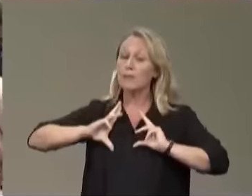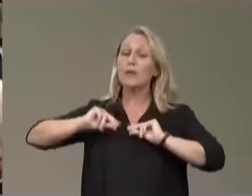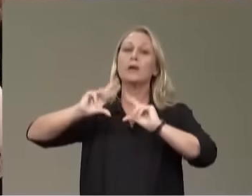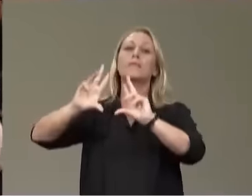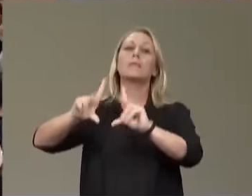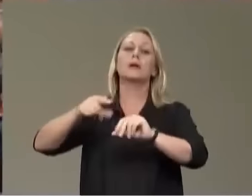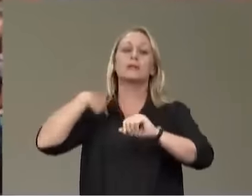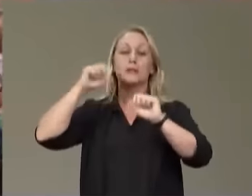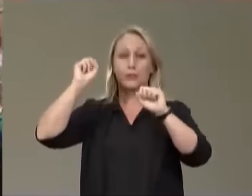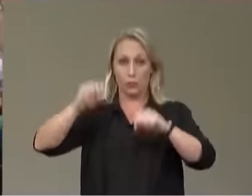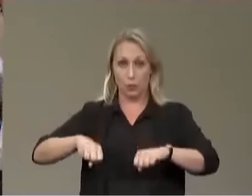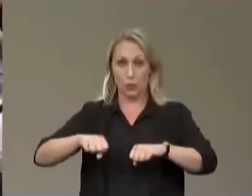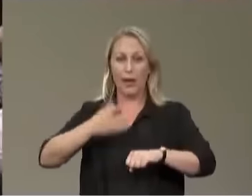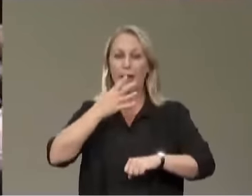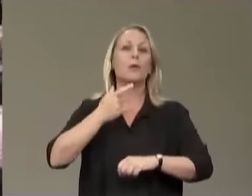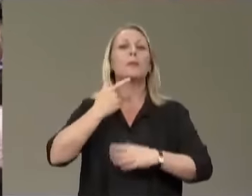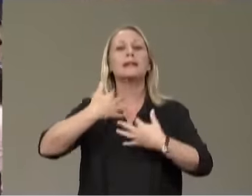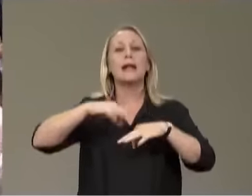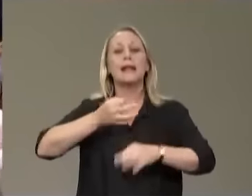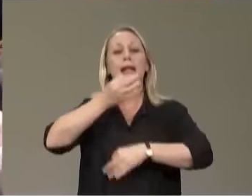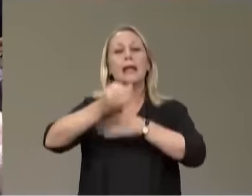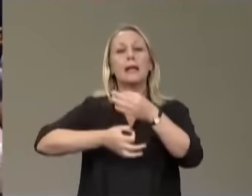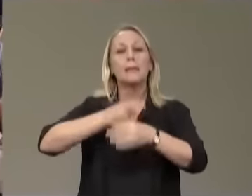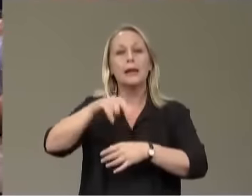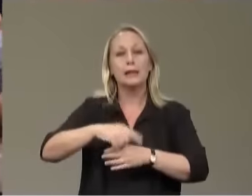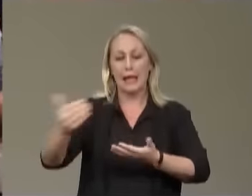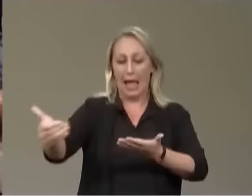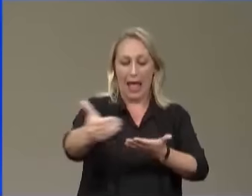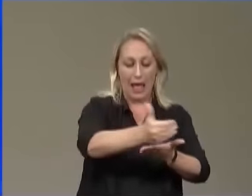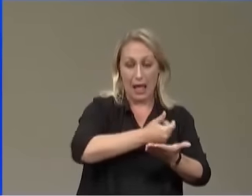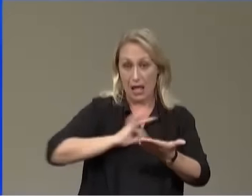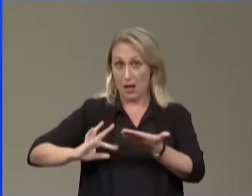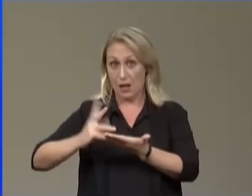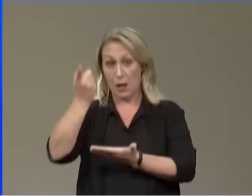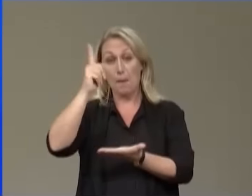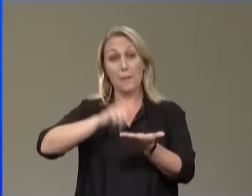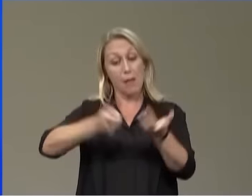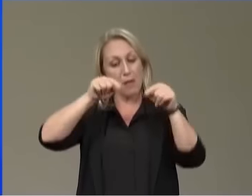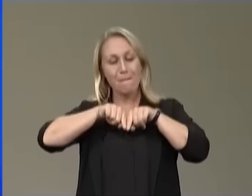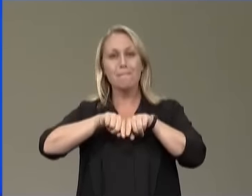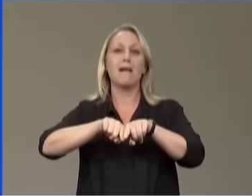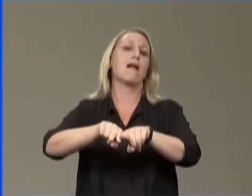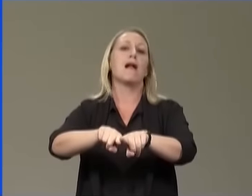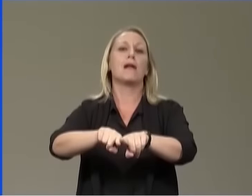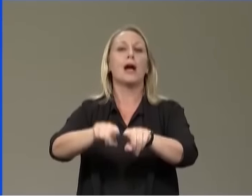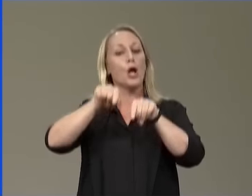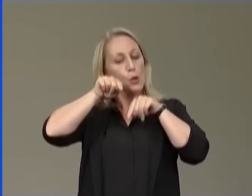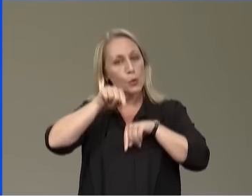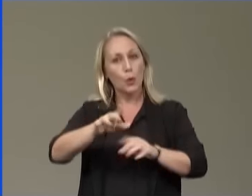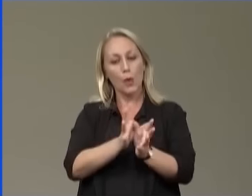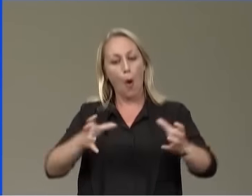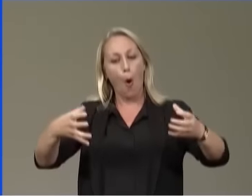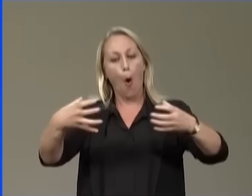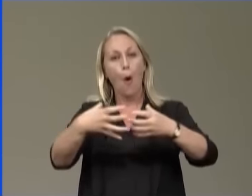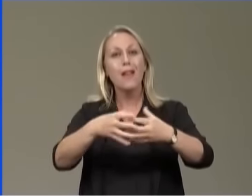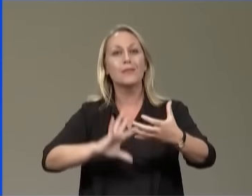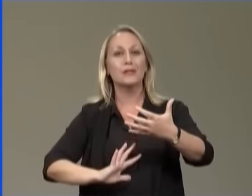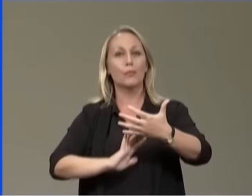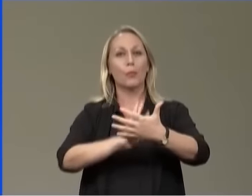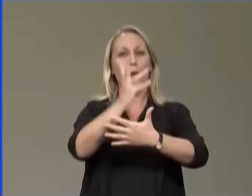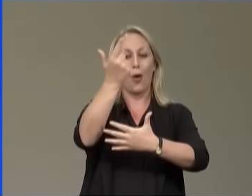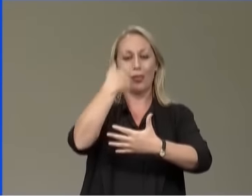αρχή για τη σύζευξη ανάπτυξης και εισοδήματος. Γιατί μόνο τότε η συλλογική πρόοδος θα μεταφράζεται σε